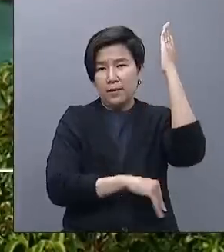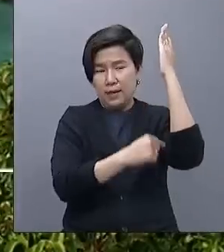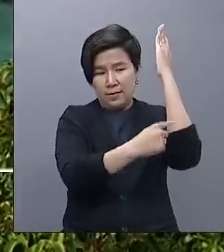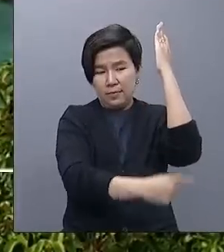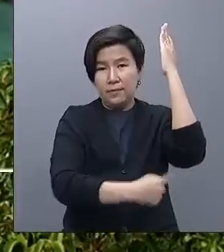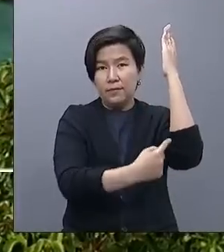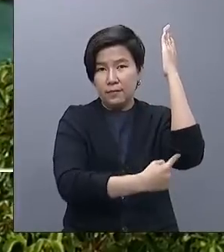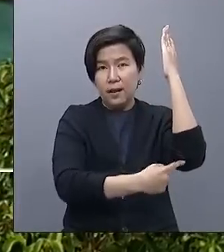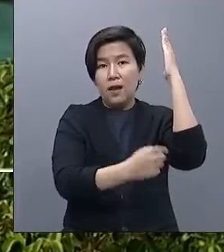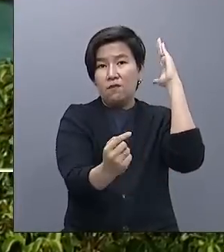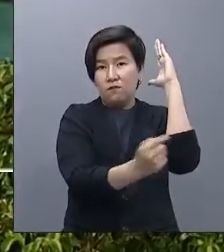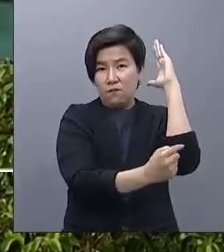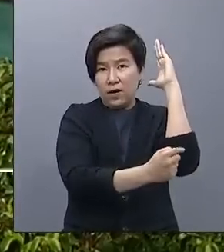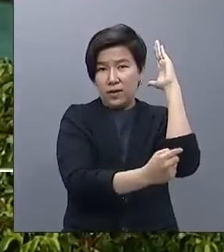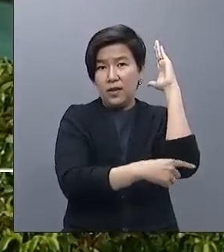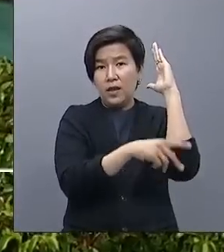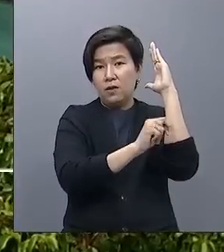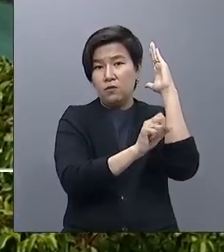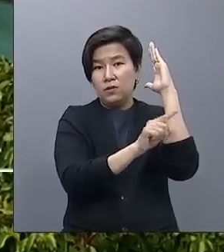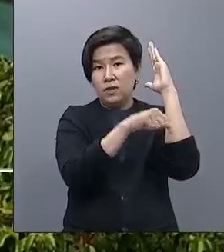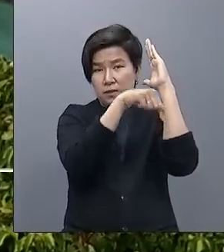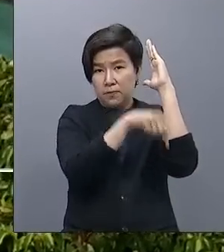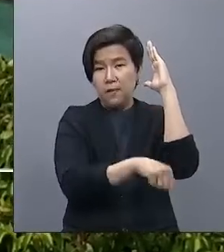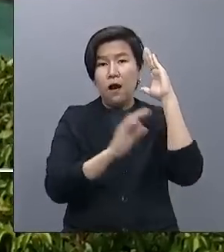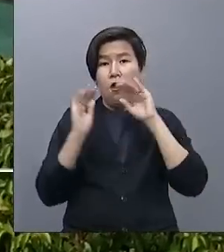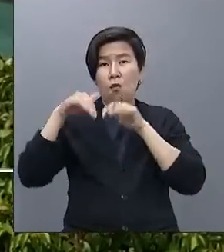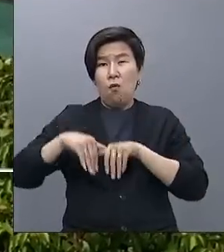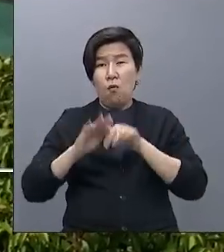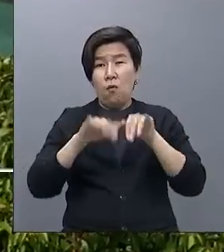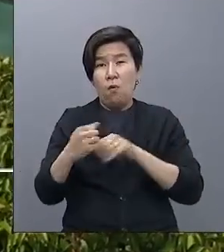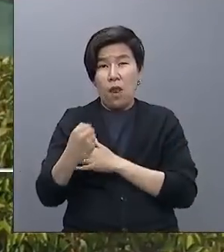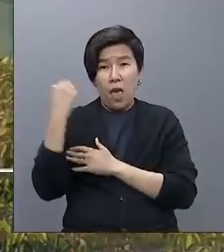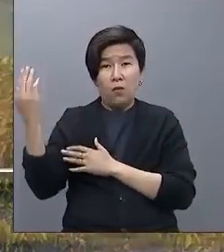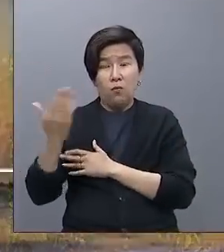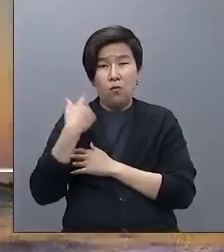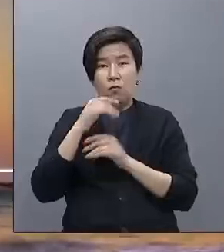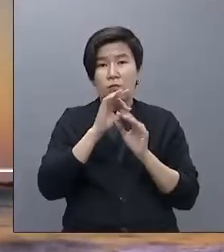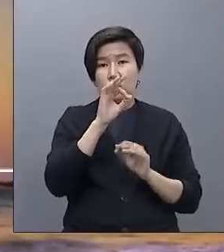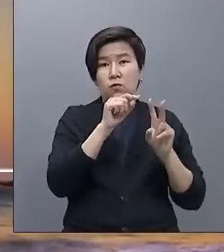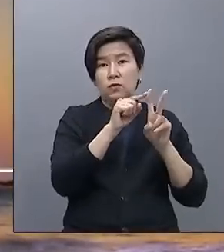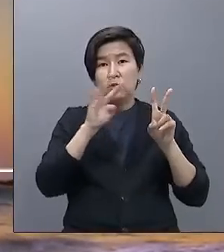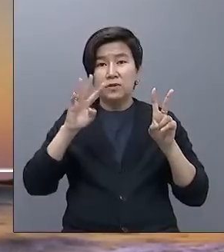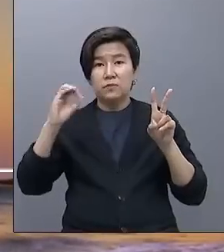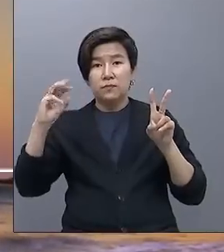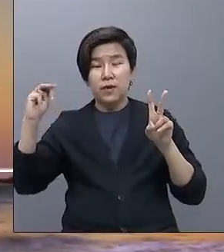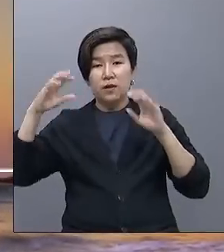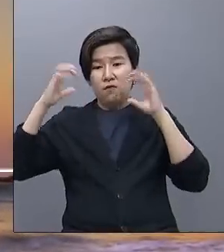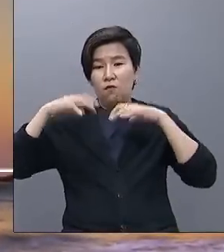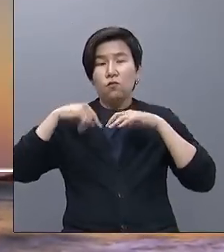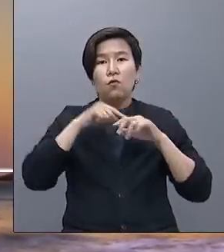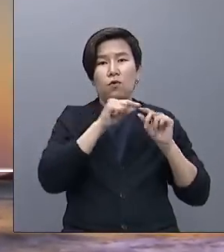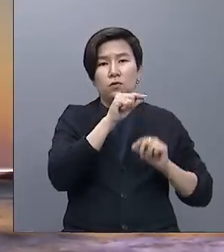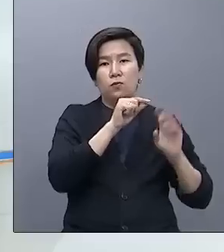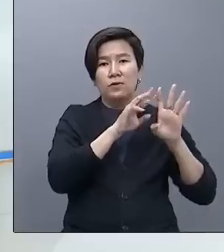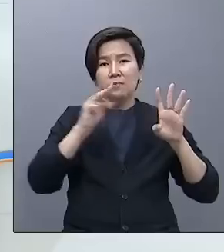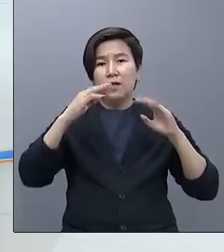คบริเวณอ่าวไทยตอนล่างตั้งแต่จังหวัดนครศรีธรรมราชลงไปมีคลื่นลมแรงคลื่นสูง 2-4 เมตรบริเวณที่มีฝนฟ้าคะนองคลื่นสูงมากกว่า4เม